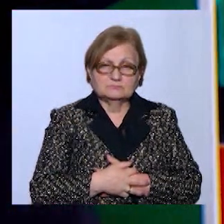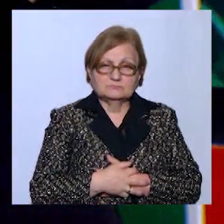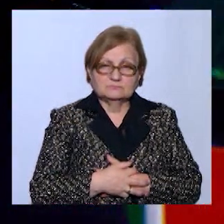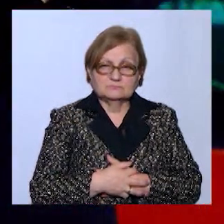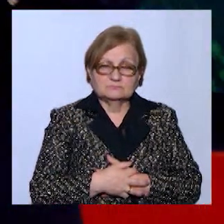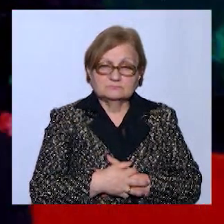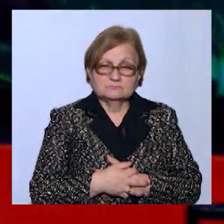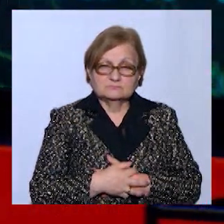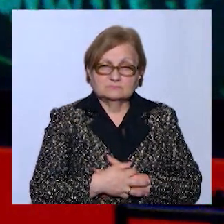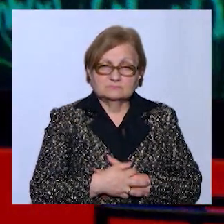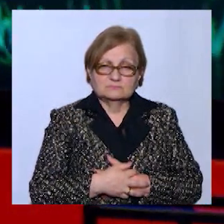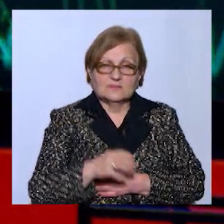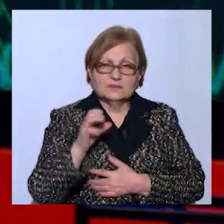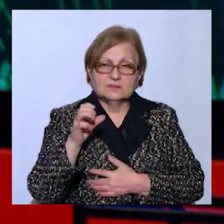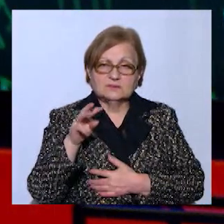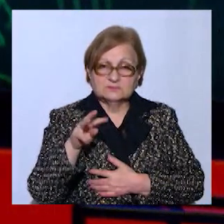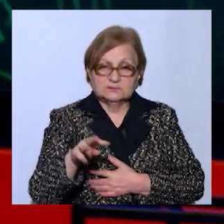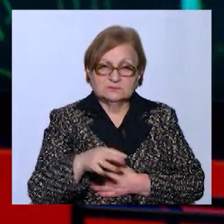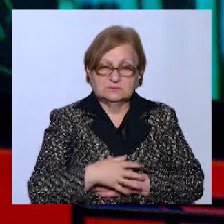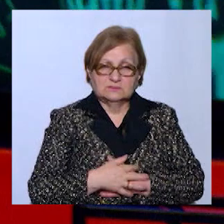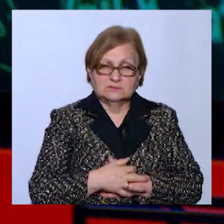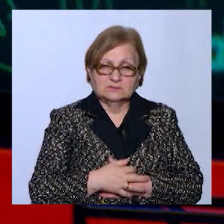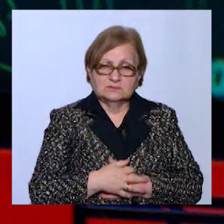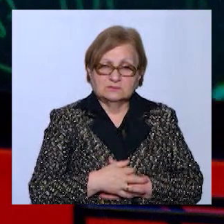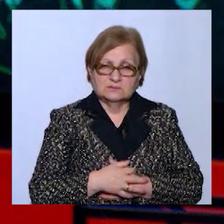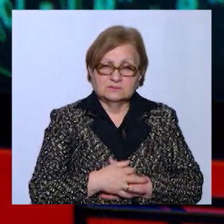ახლა სანტიმეტრია თუ რა, რა მნიშვნელობა აქვს? ცხადია, ოღონდ ერთი